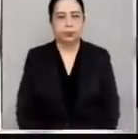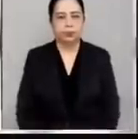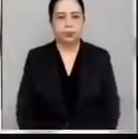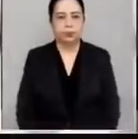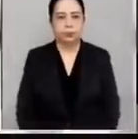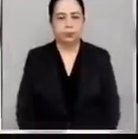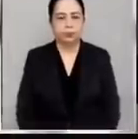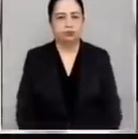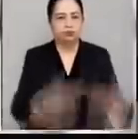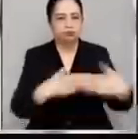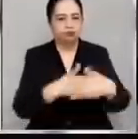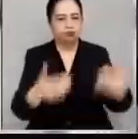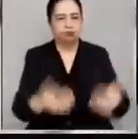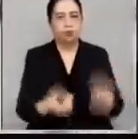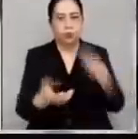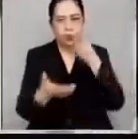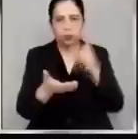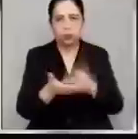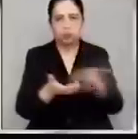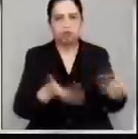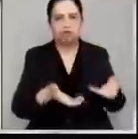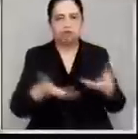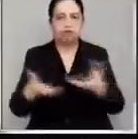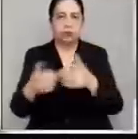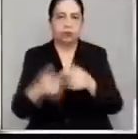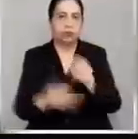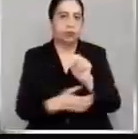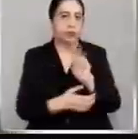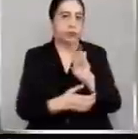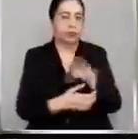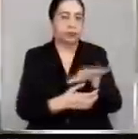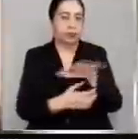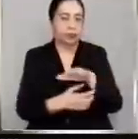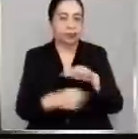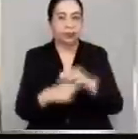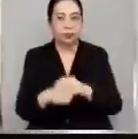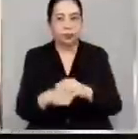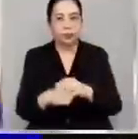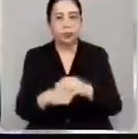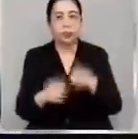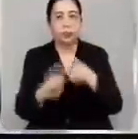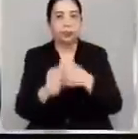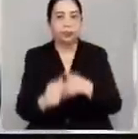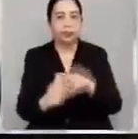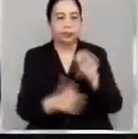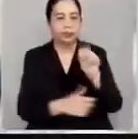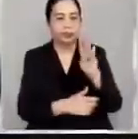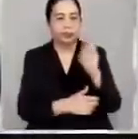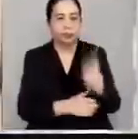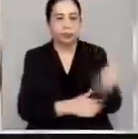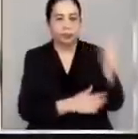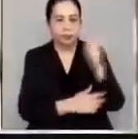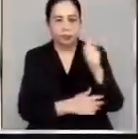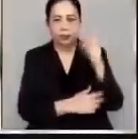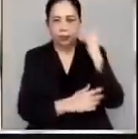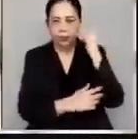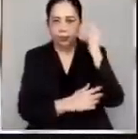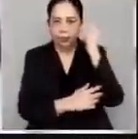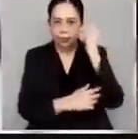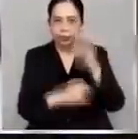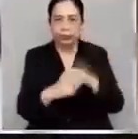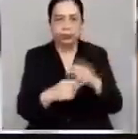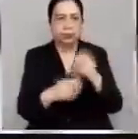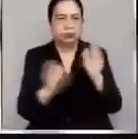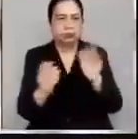Kahong-kahong mga dokumento ang dala ng mga taga National Bureau of Investigation sa pangunguna ni NBI Director Medardo De Lemos nang ipagharap nila